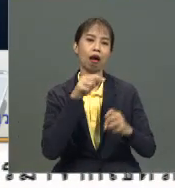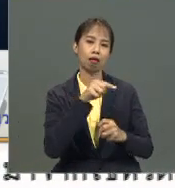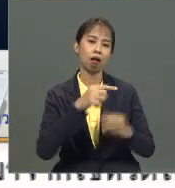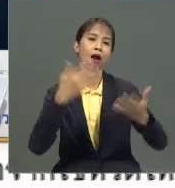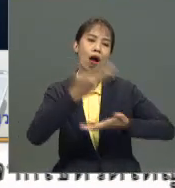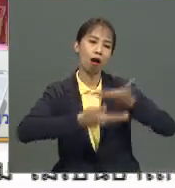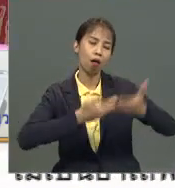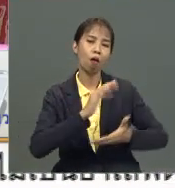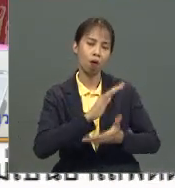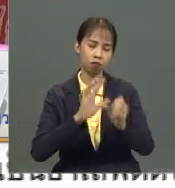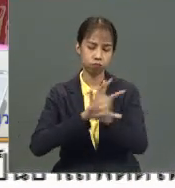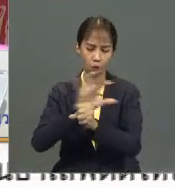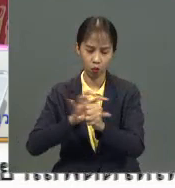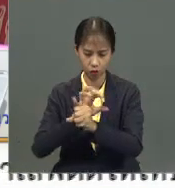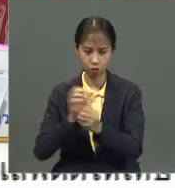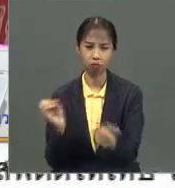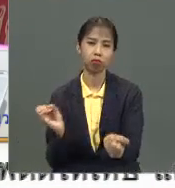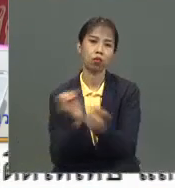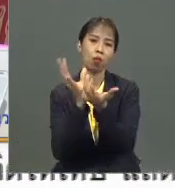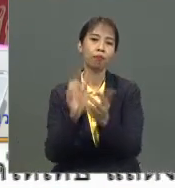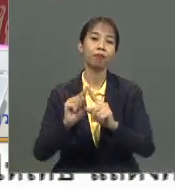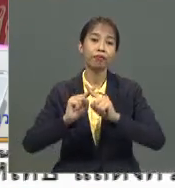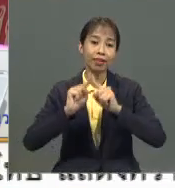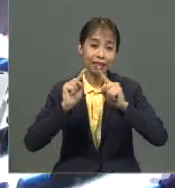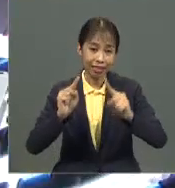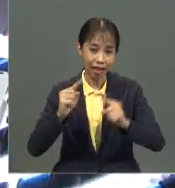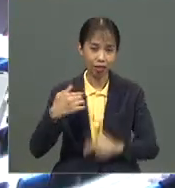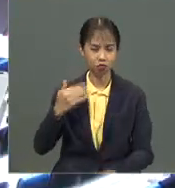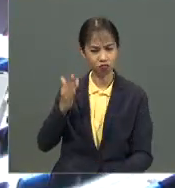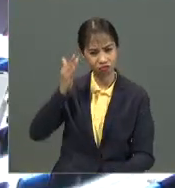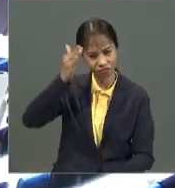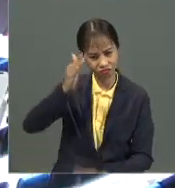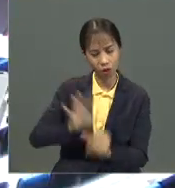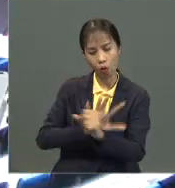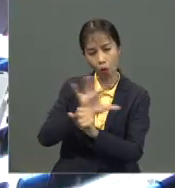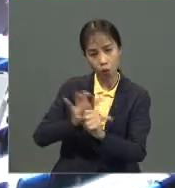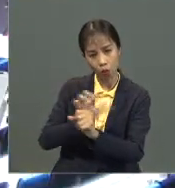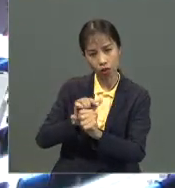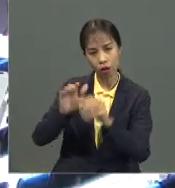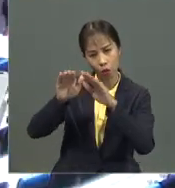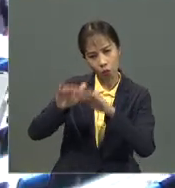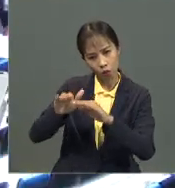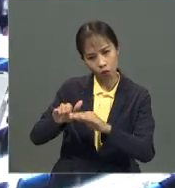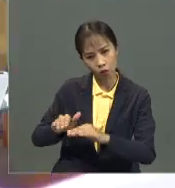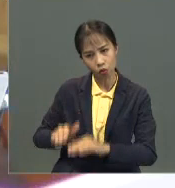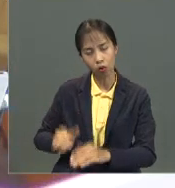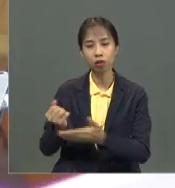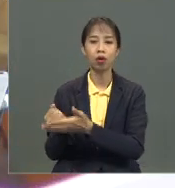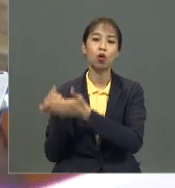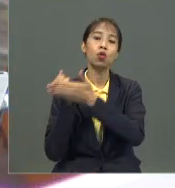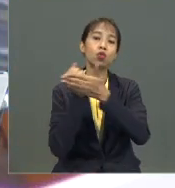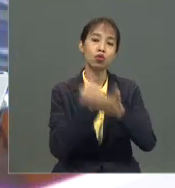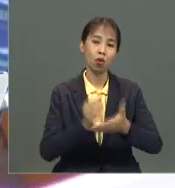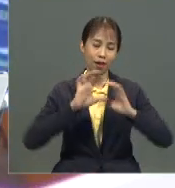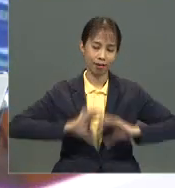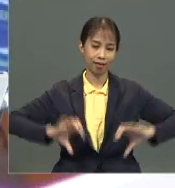ระทบจากการระบาดโควิด -19 แต่ว่าแนวโน้มในการลดลงของระดับการระบาดในประเทศจะทำให้ภาครัฐสามารถผ่อน